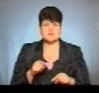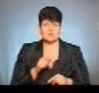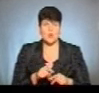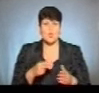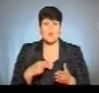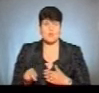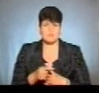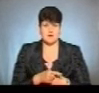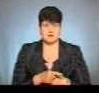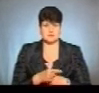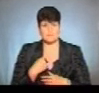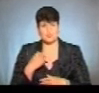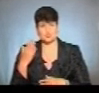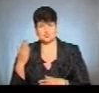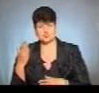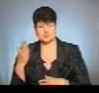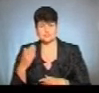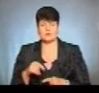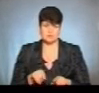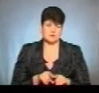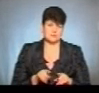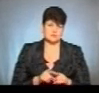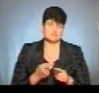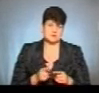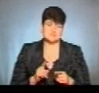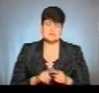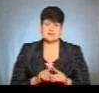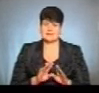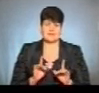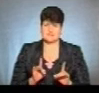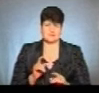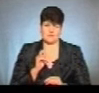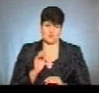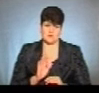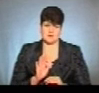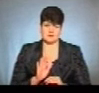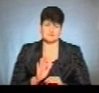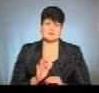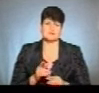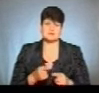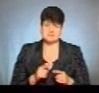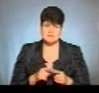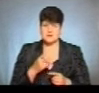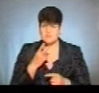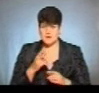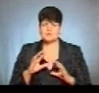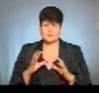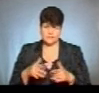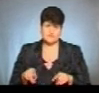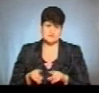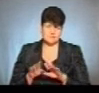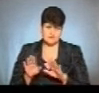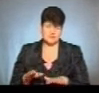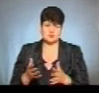куплять або ж проголосують. І, відповідно, це тенденція не тільки України, але й ми бачимо в світі.